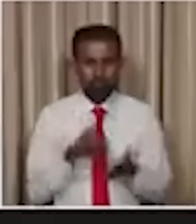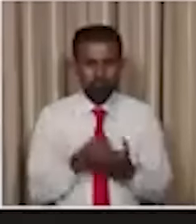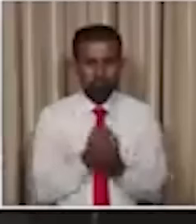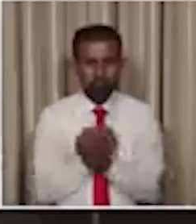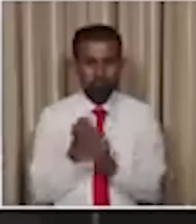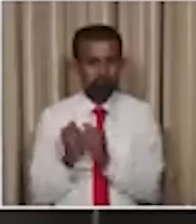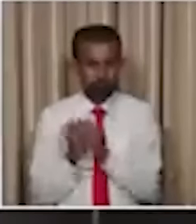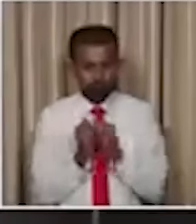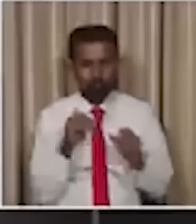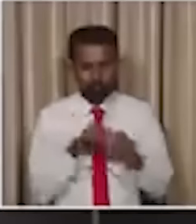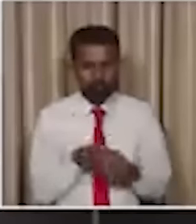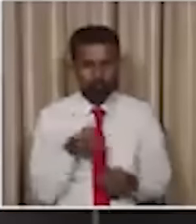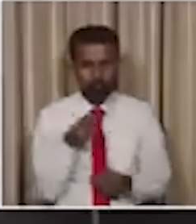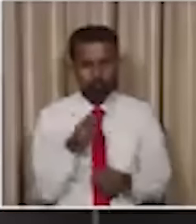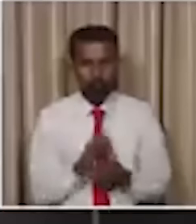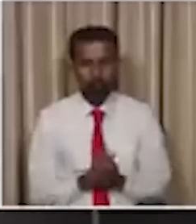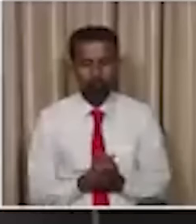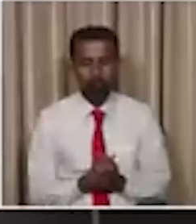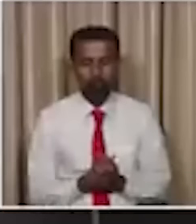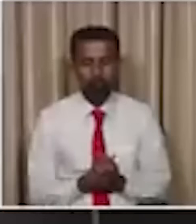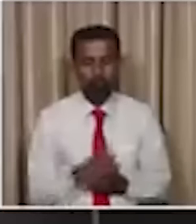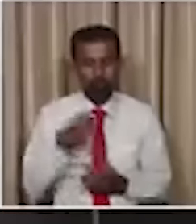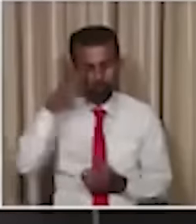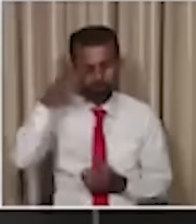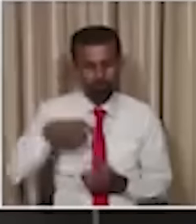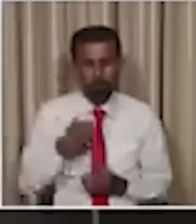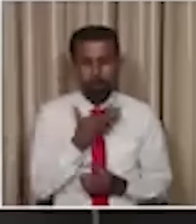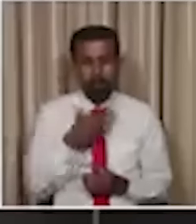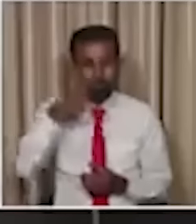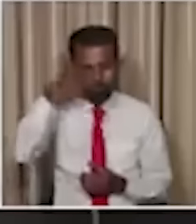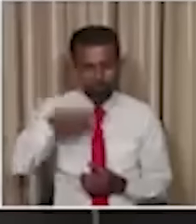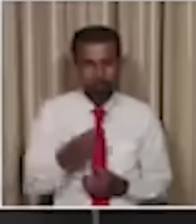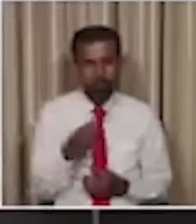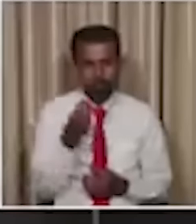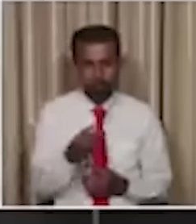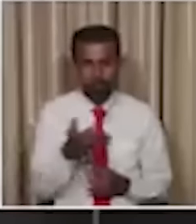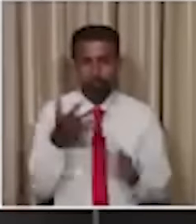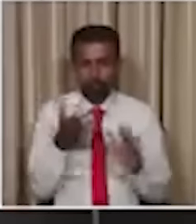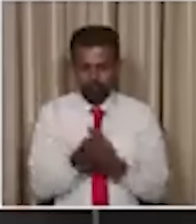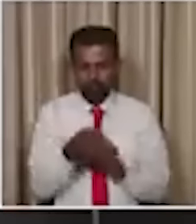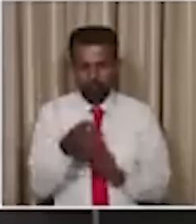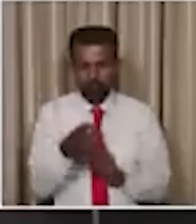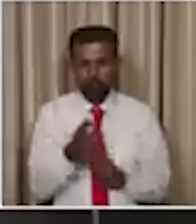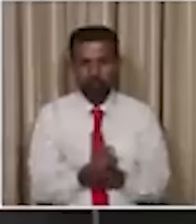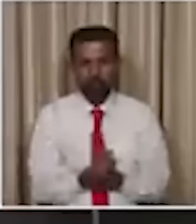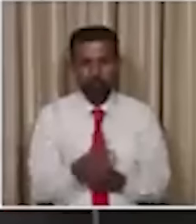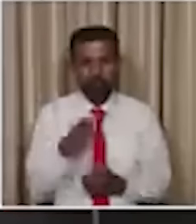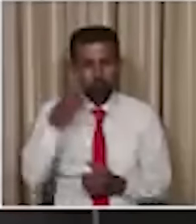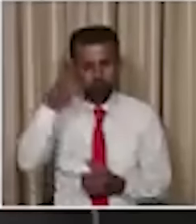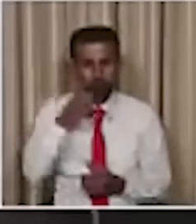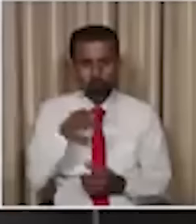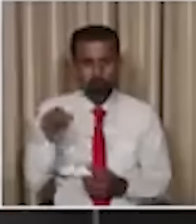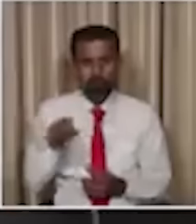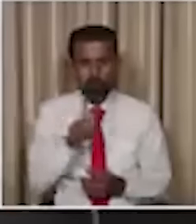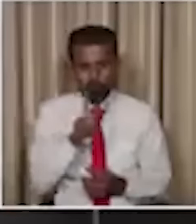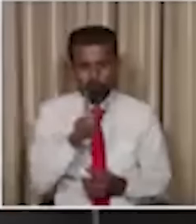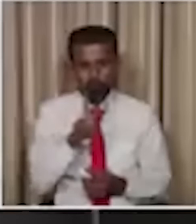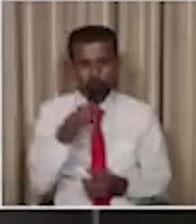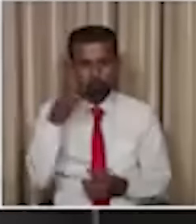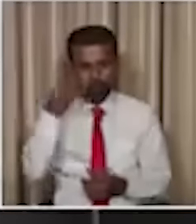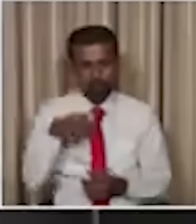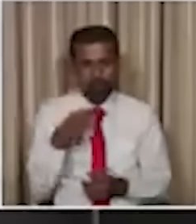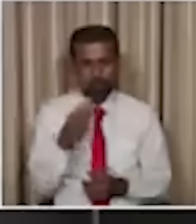සේවයට ගන්නවද? ඒ වගේම අර සාක්ෂි දුන්න බොරු සාක්ෂි දෙන එක ලොකු වරදක්නේ. එතකොට සාක්ෂිකාරයෝ දෙන්නෙක් සාක්ෂි